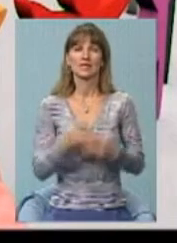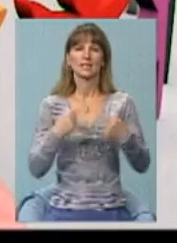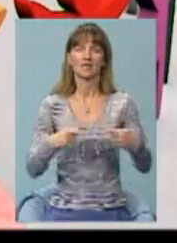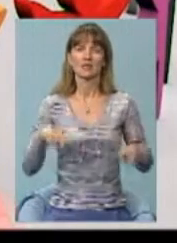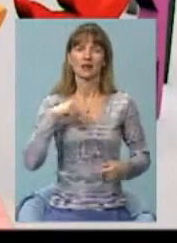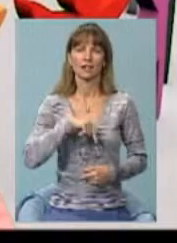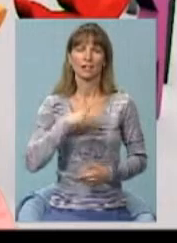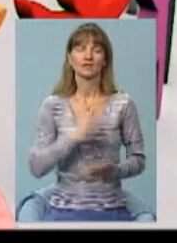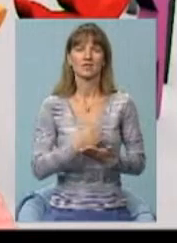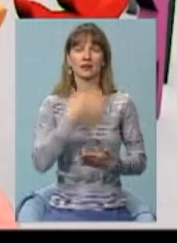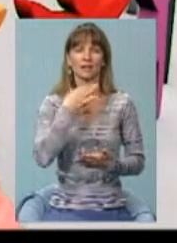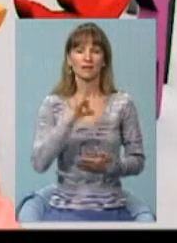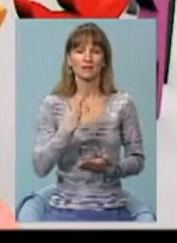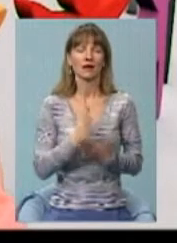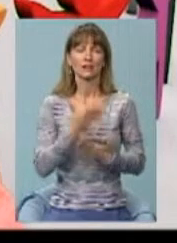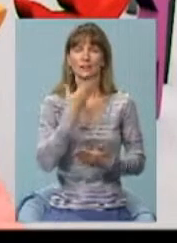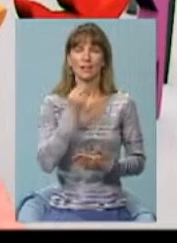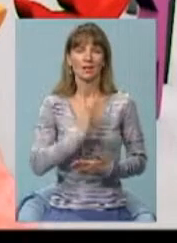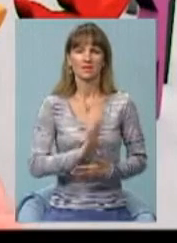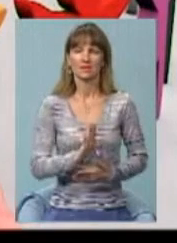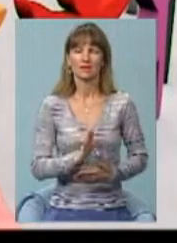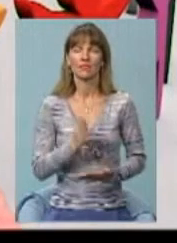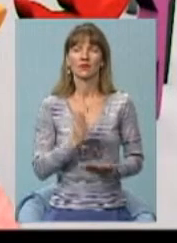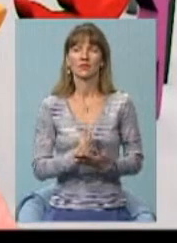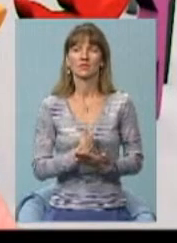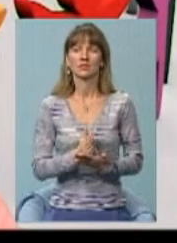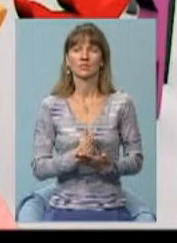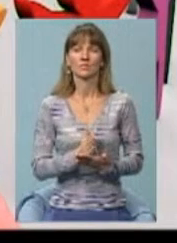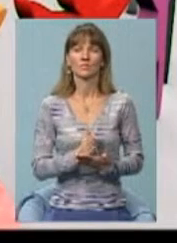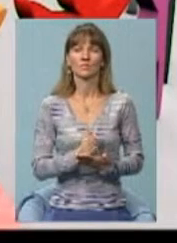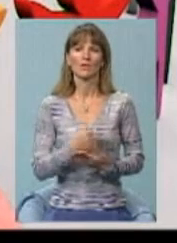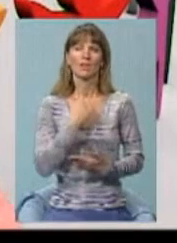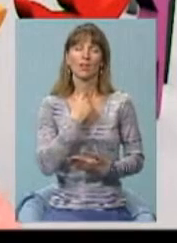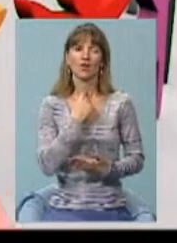характер. Есть красивые, есть некрасивые. Есть голоса,